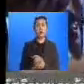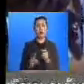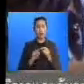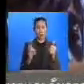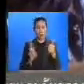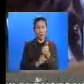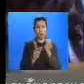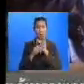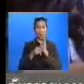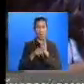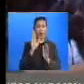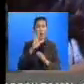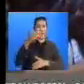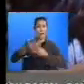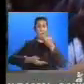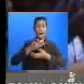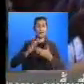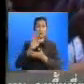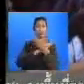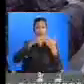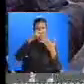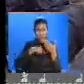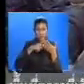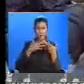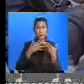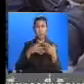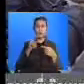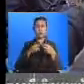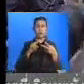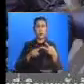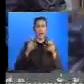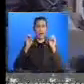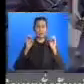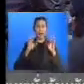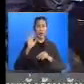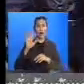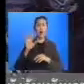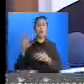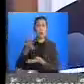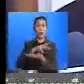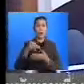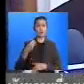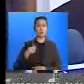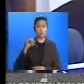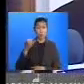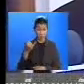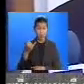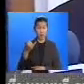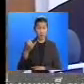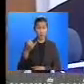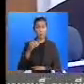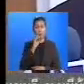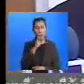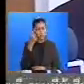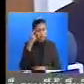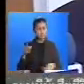เลขาธิการสภาหอการค้าแห่งประเทศไทยและนายสมภพมานะรังสรรค์อาจารย์ประจำคณะเศรษฐศาสตร์จุฬาลงกรณ์มหาวิทยาลัย